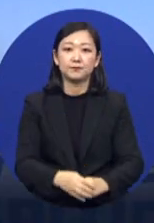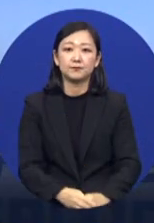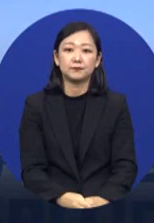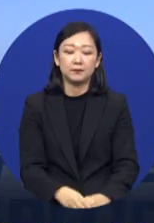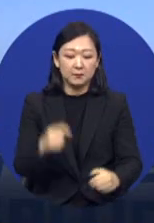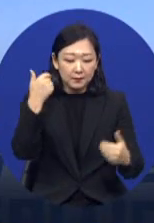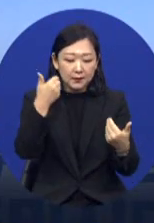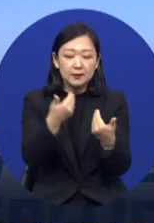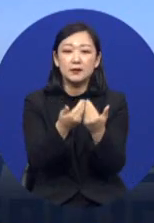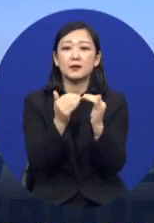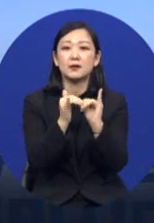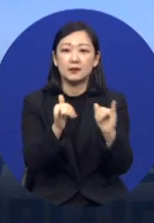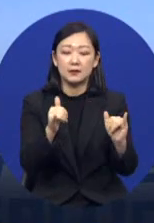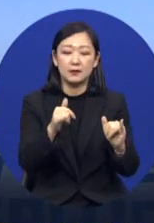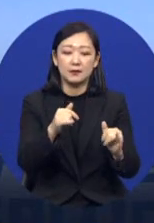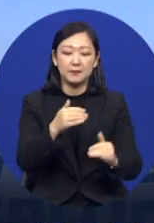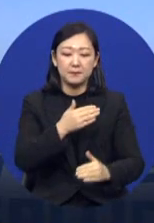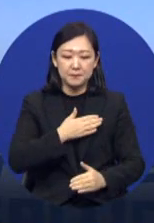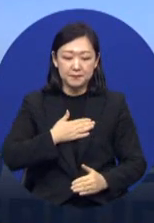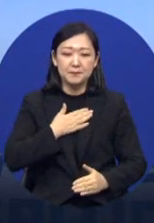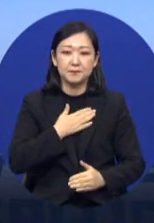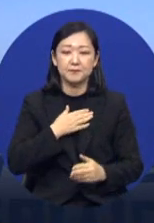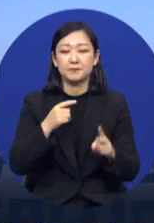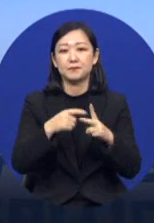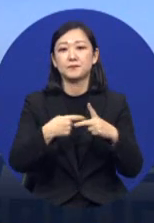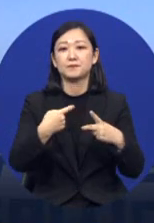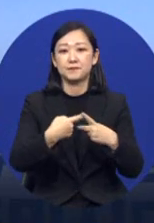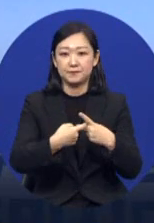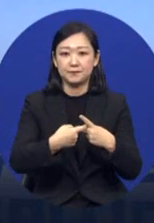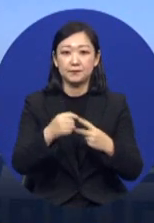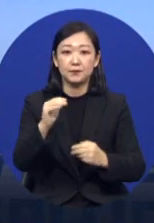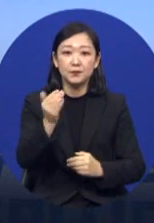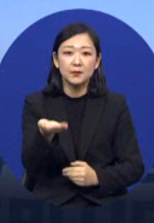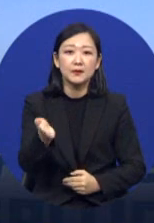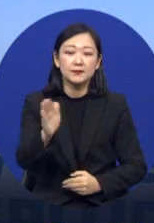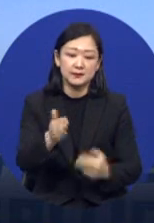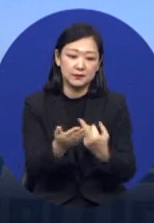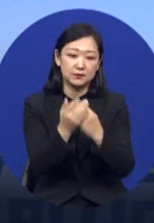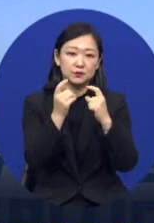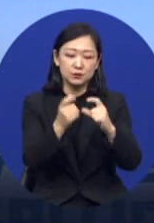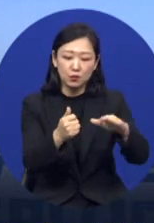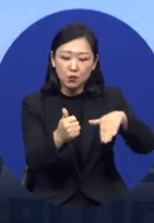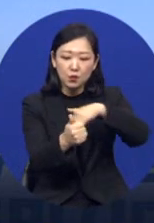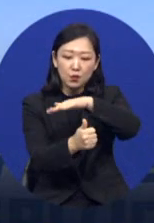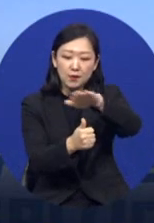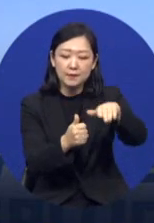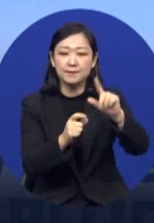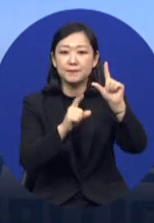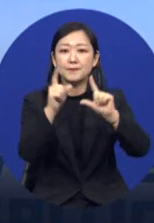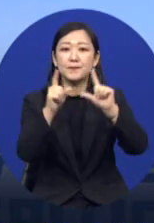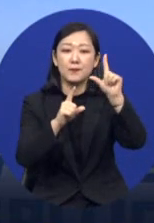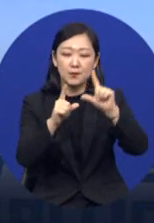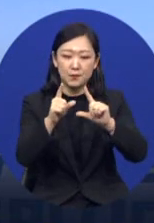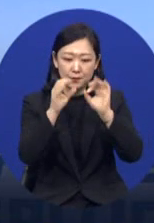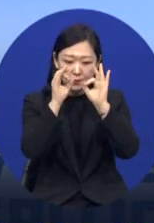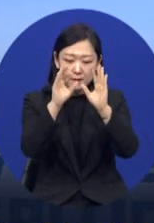심정도 모르는 바는 아니지만 제주 지역의 환경 여건을 고려할 때